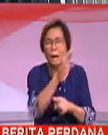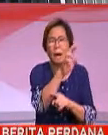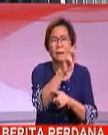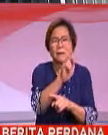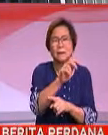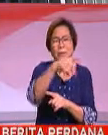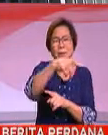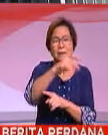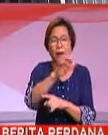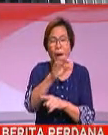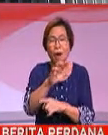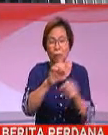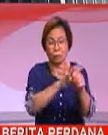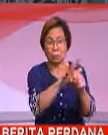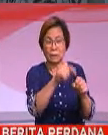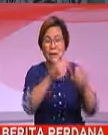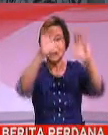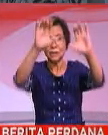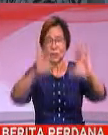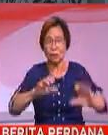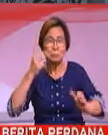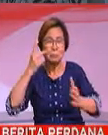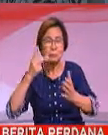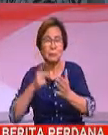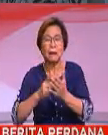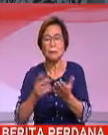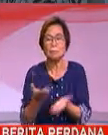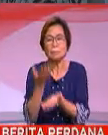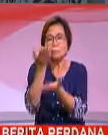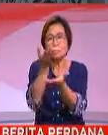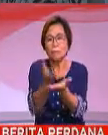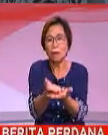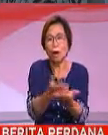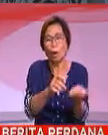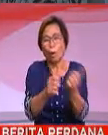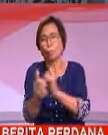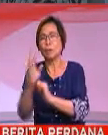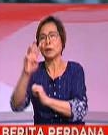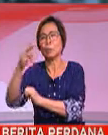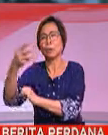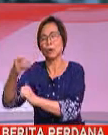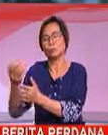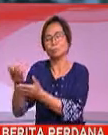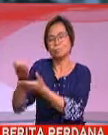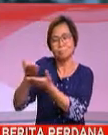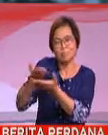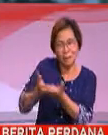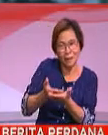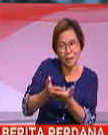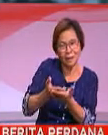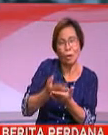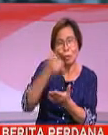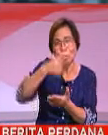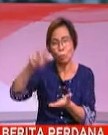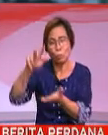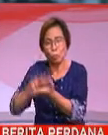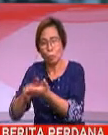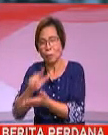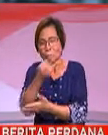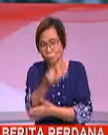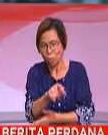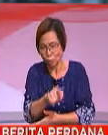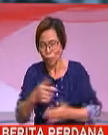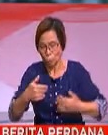RT-PCR COVID-19 merupakan kaedah pengesanan yang disarankan Pertubuhan Kesihatan Dunia WHO untuk mengesahkan seseorang